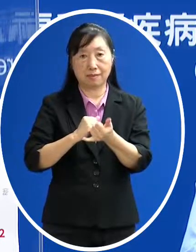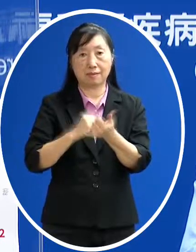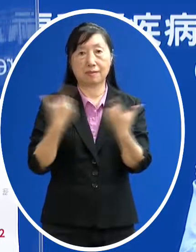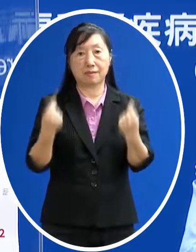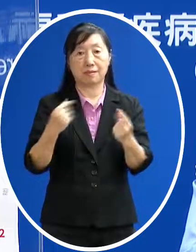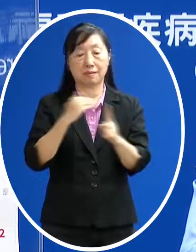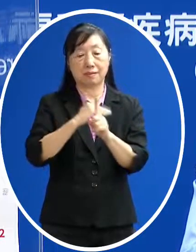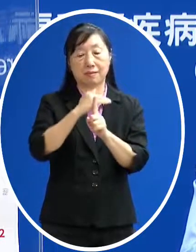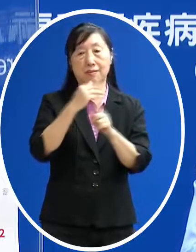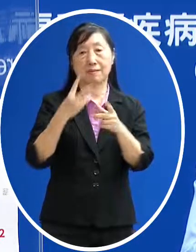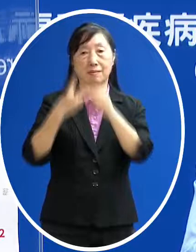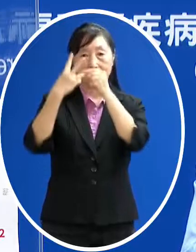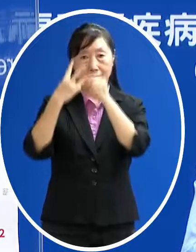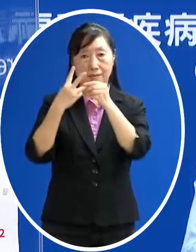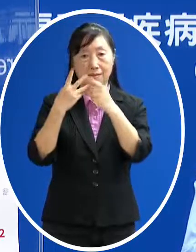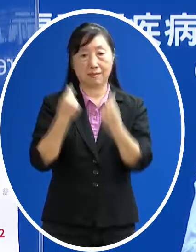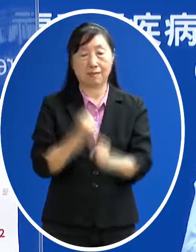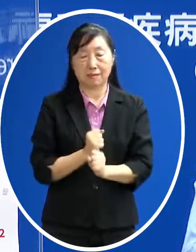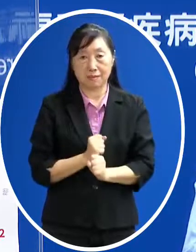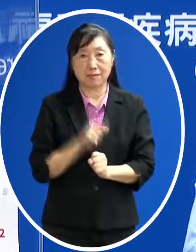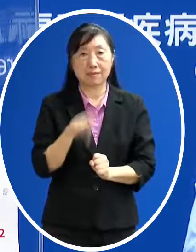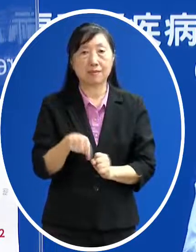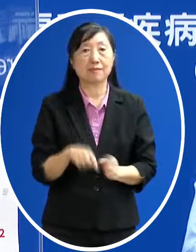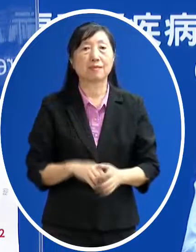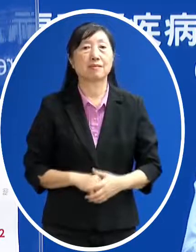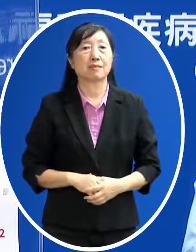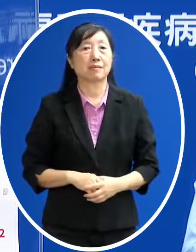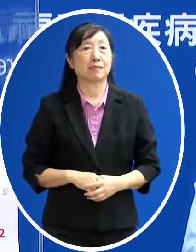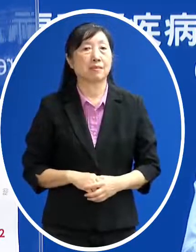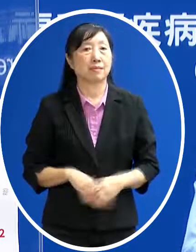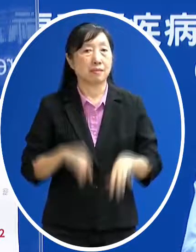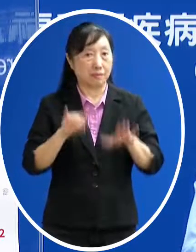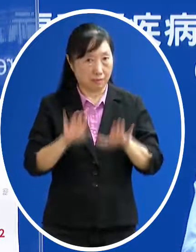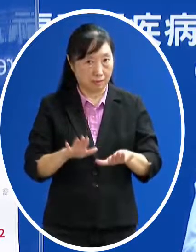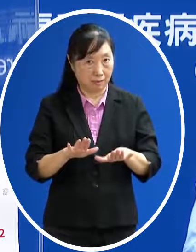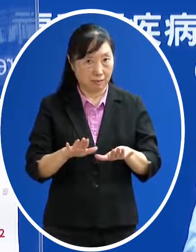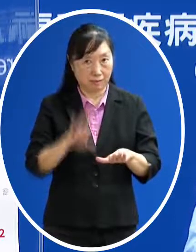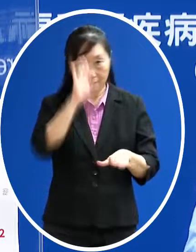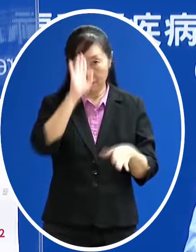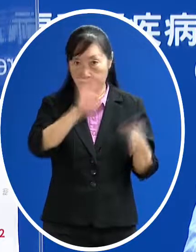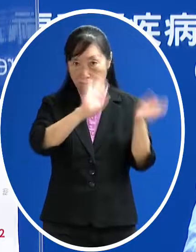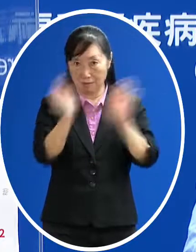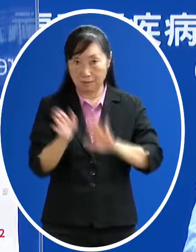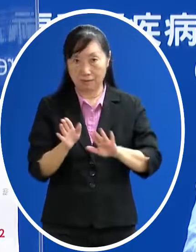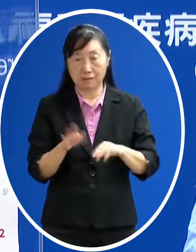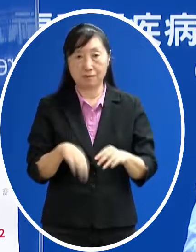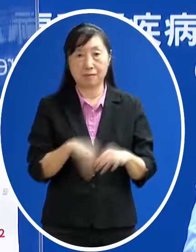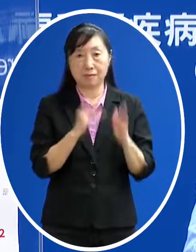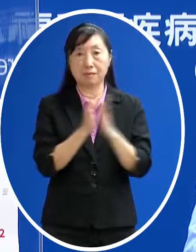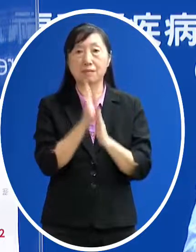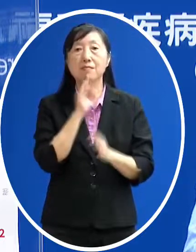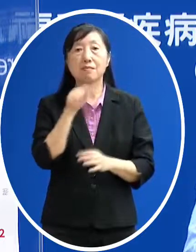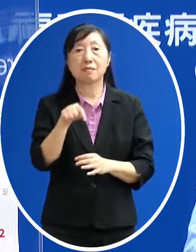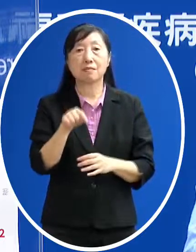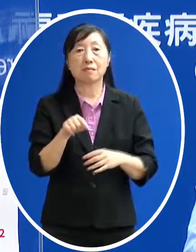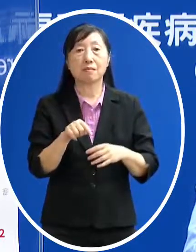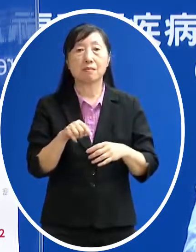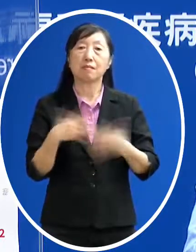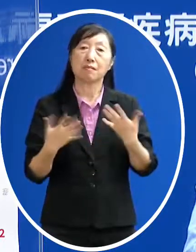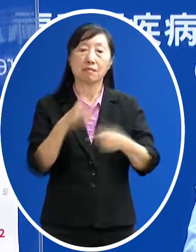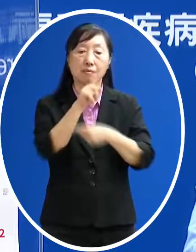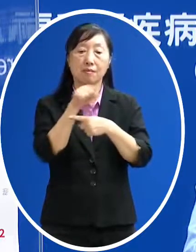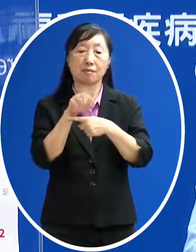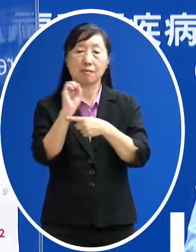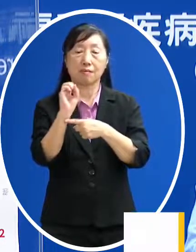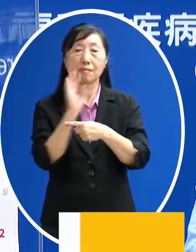这样的疫情警戒，好，那我们可以说目前的疫情我们是应该到了1.0哈，基